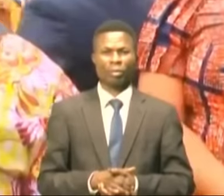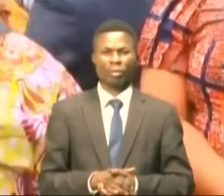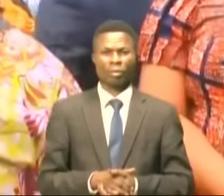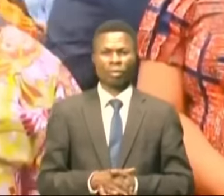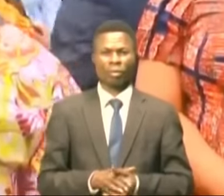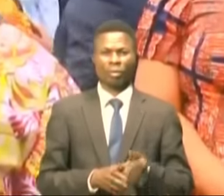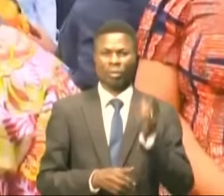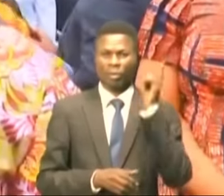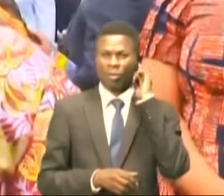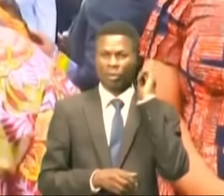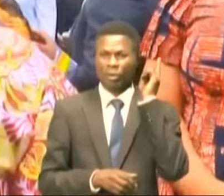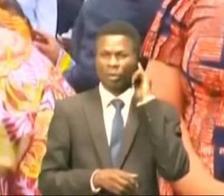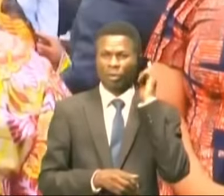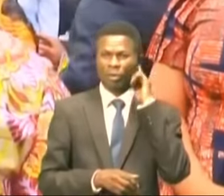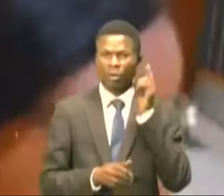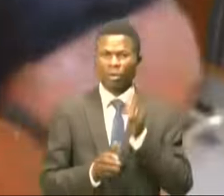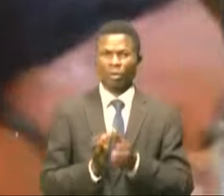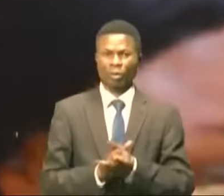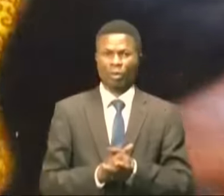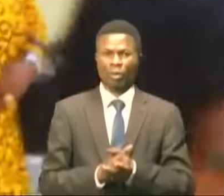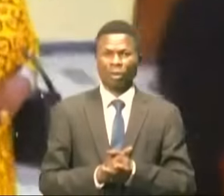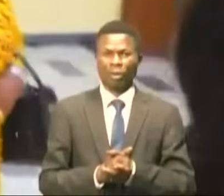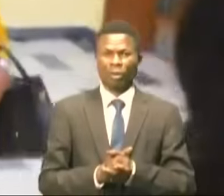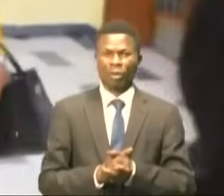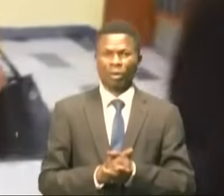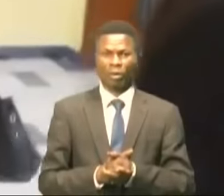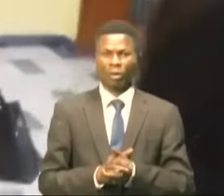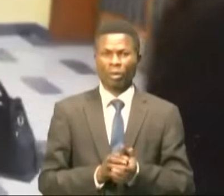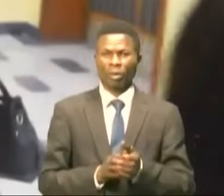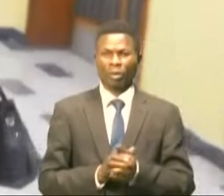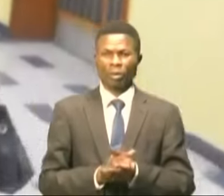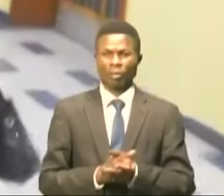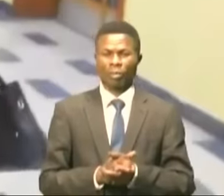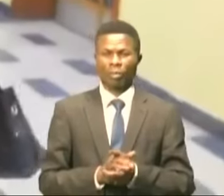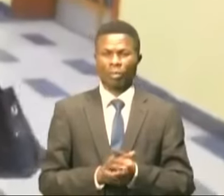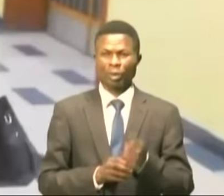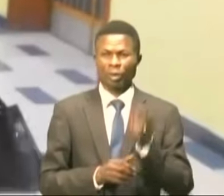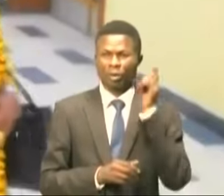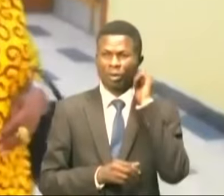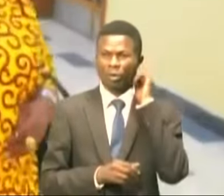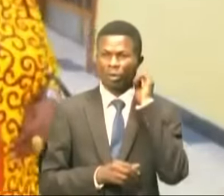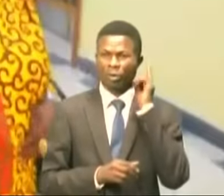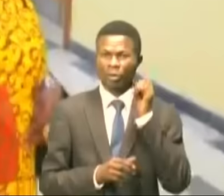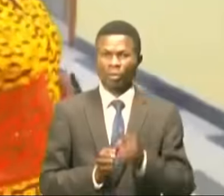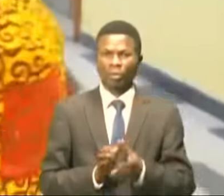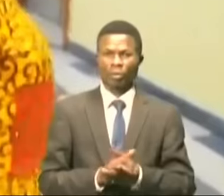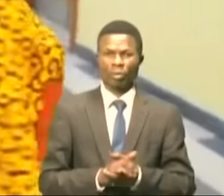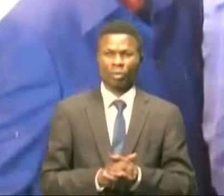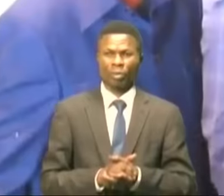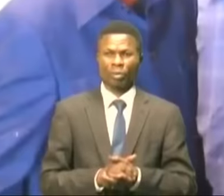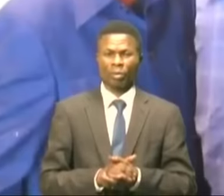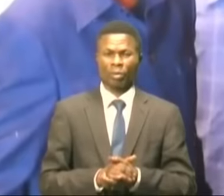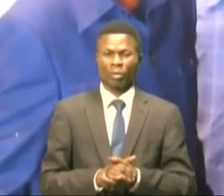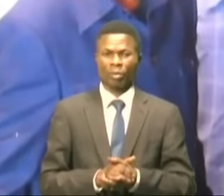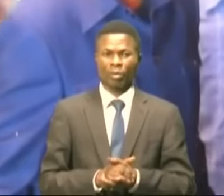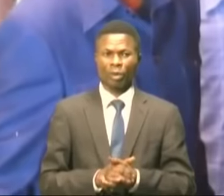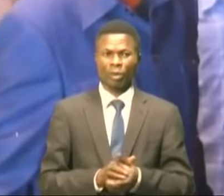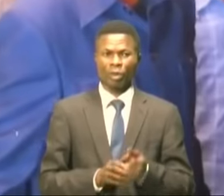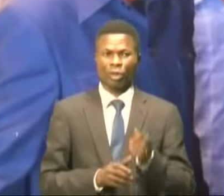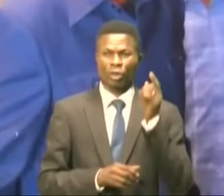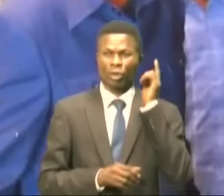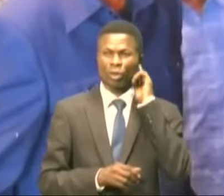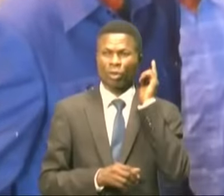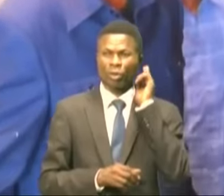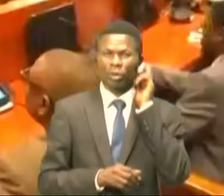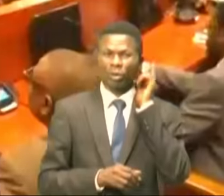14 mai 2024 au Palais du Peuple, siège du Parlement. Pour certains, c'est la première fois de découvrir leur lieu de travail